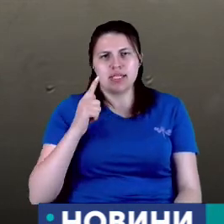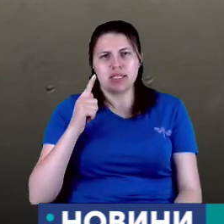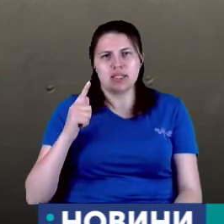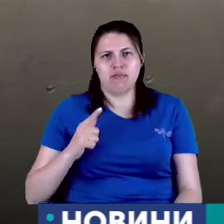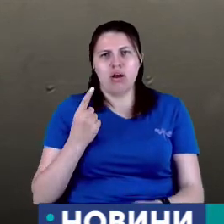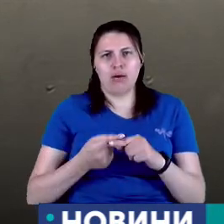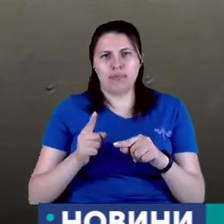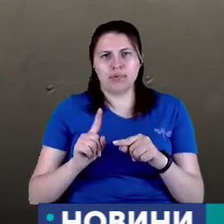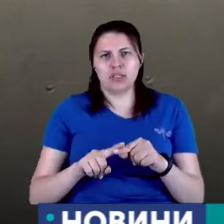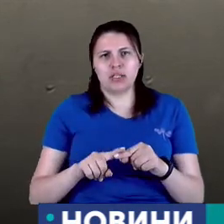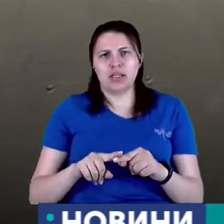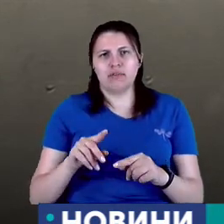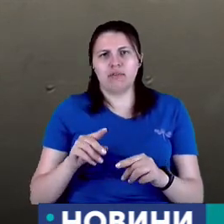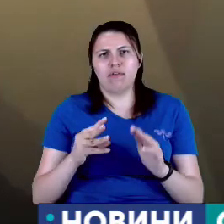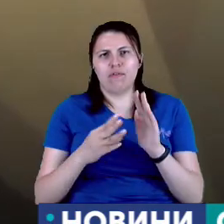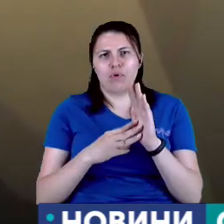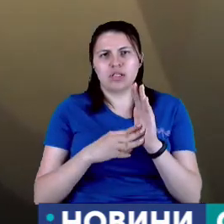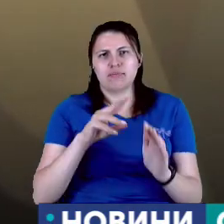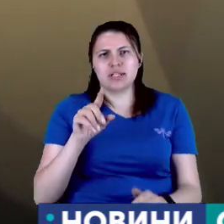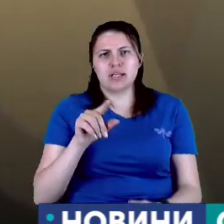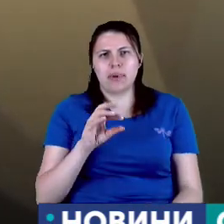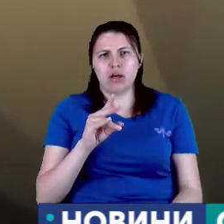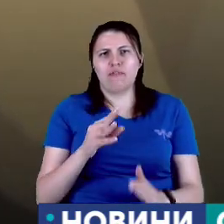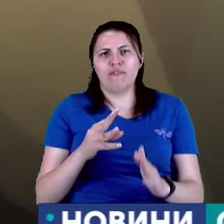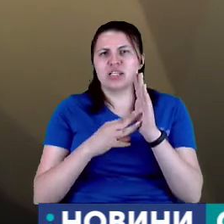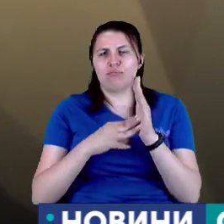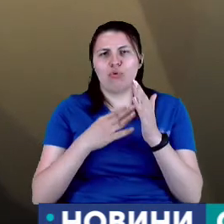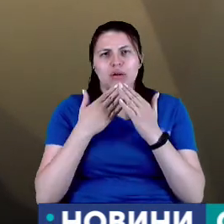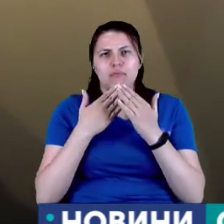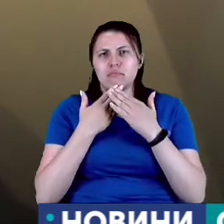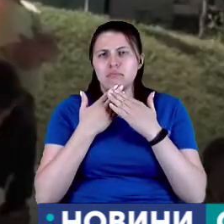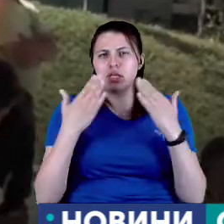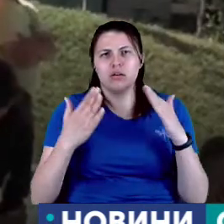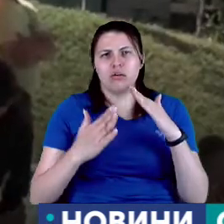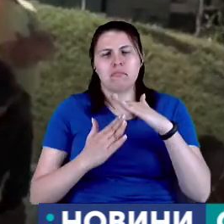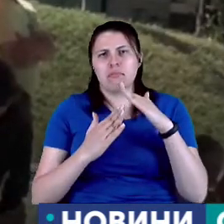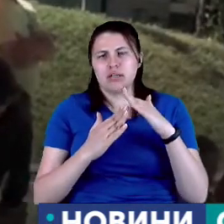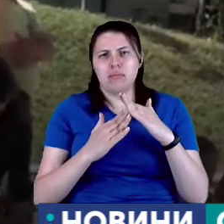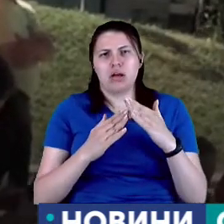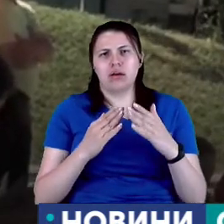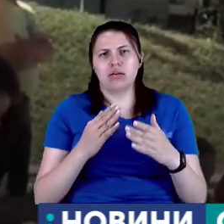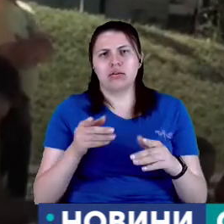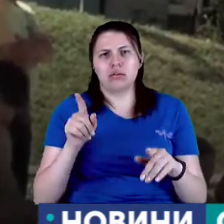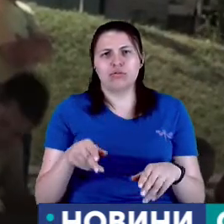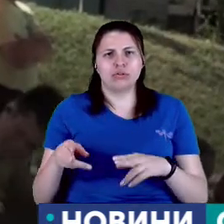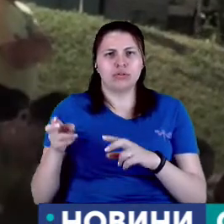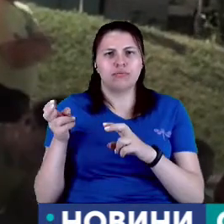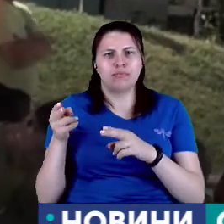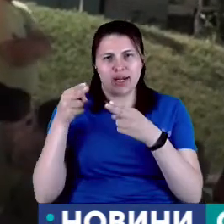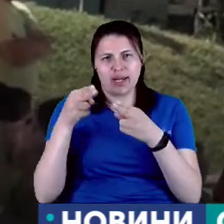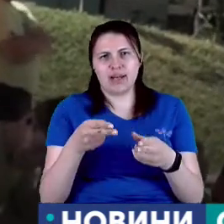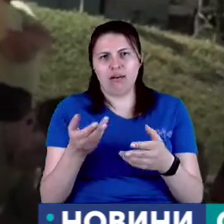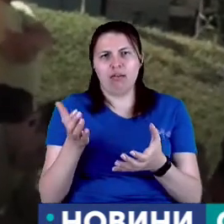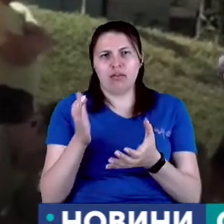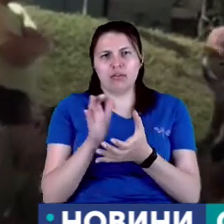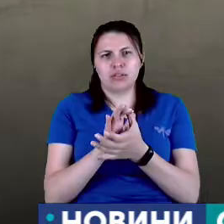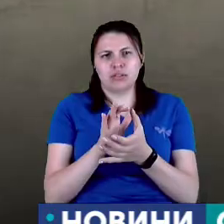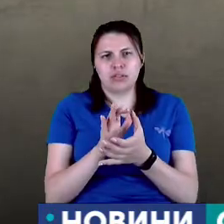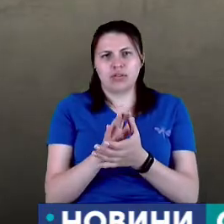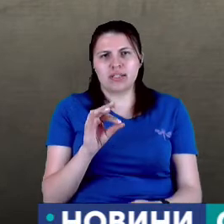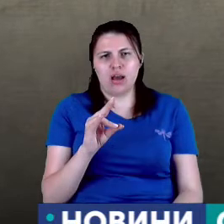8 забігів, 8-й забіг максимальний. Також з Дніпра приїхала ознайомитися із майбутнім маршрутом Тетяна Колкотіна.